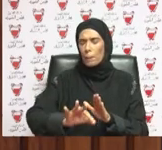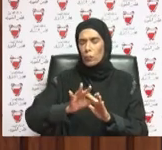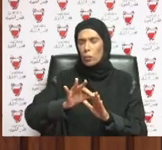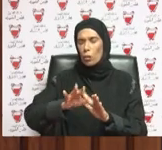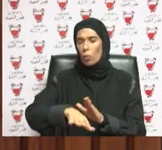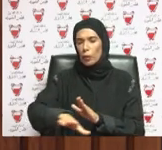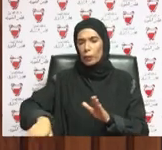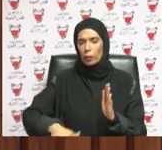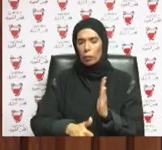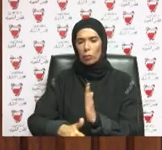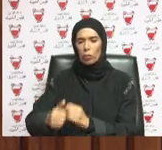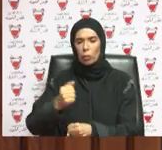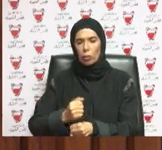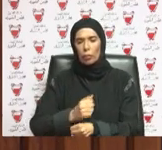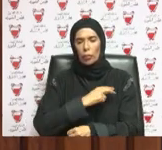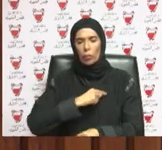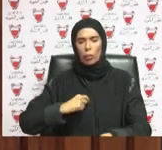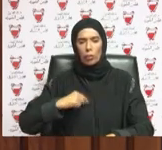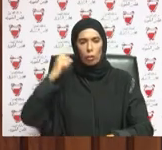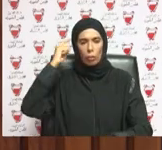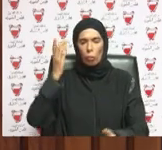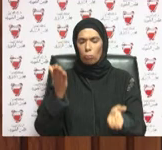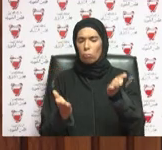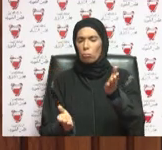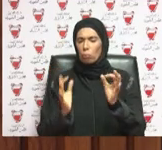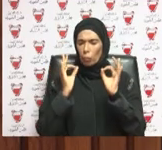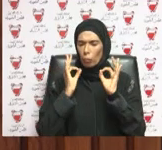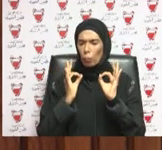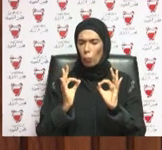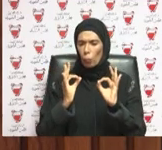العمل الحكومي بكل حكمة وحنكة واقتدار